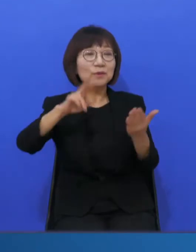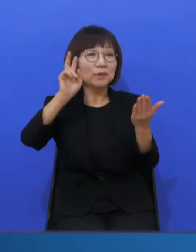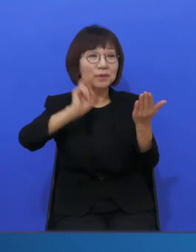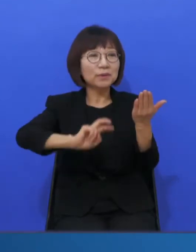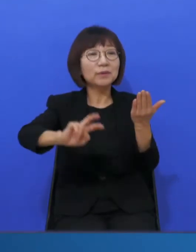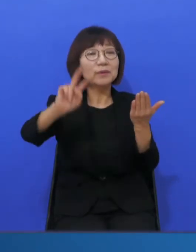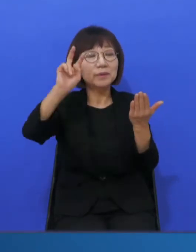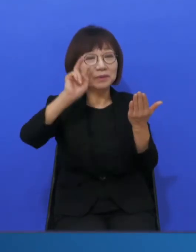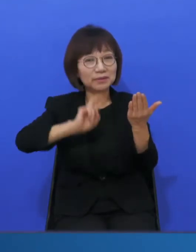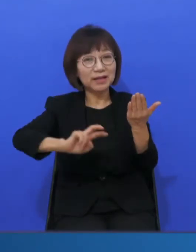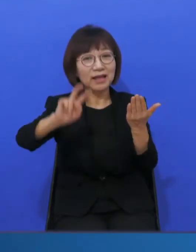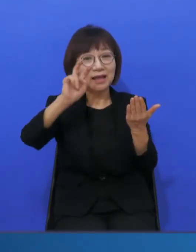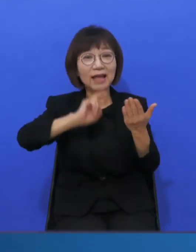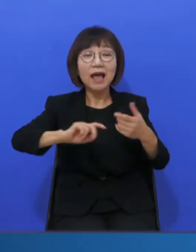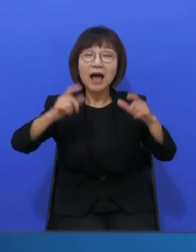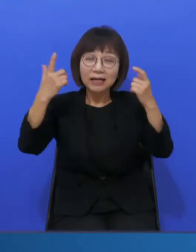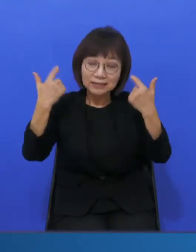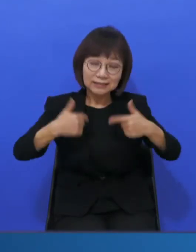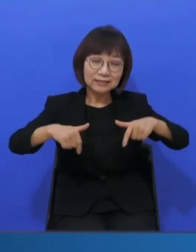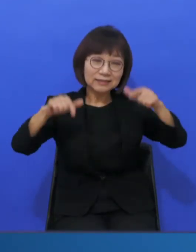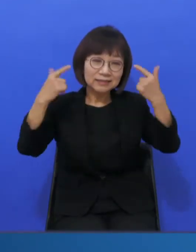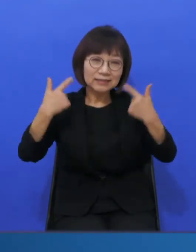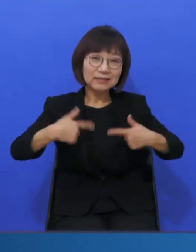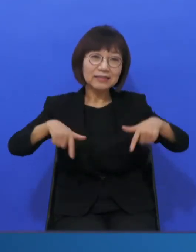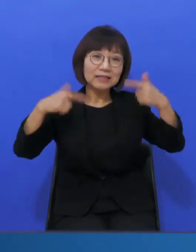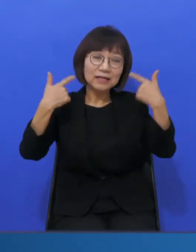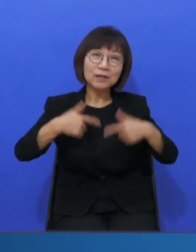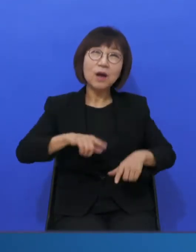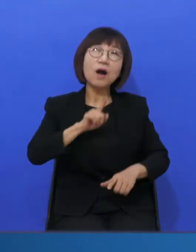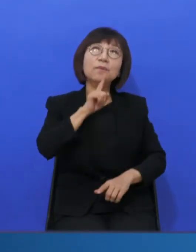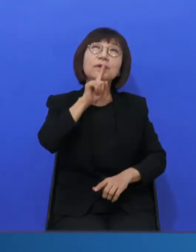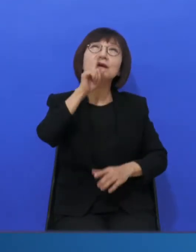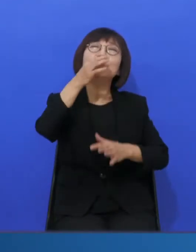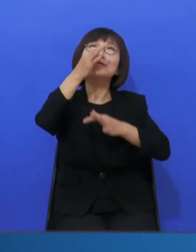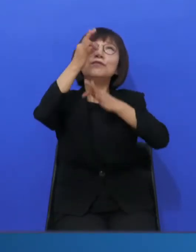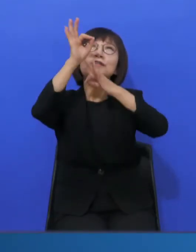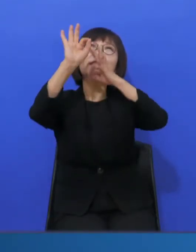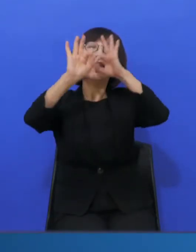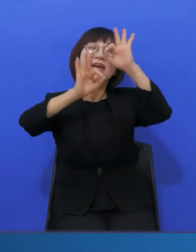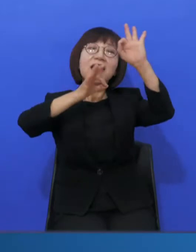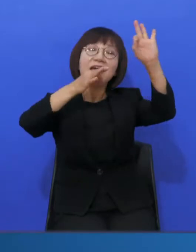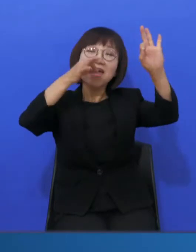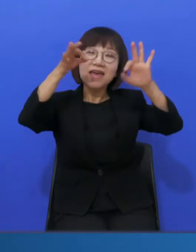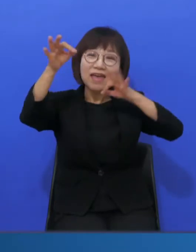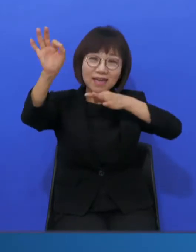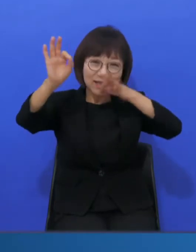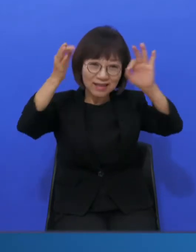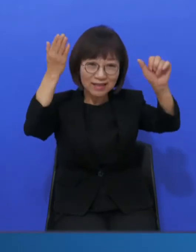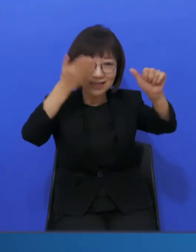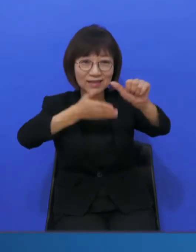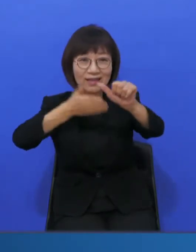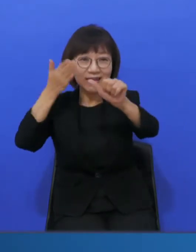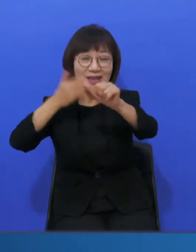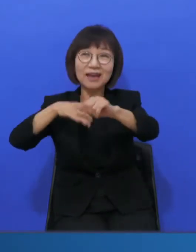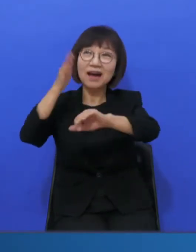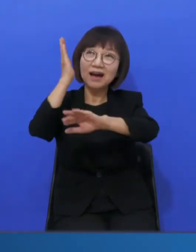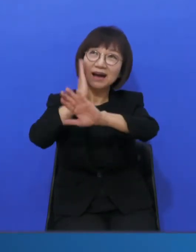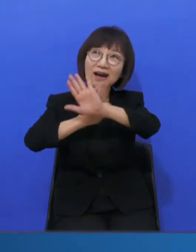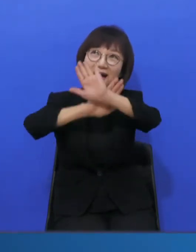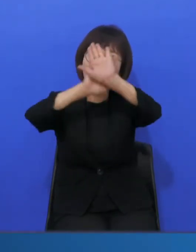아름다운 노래 늘 높이 부르세.